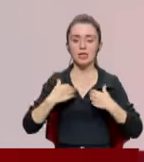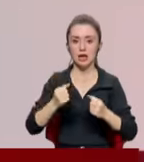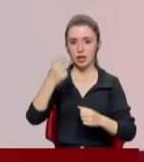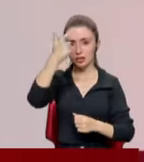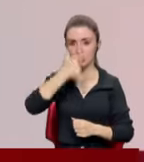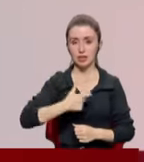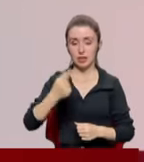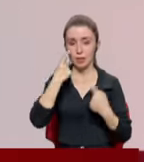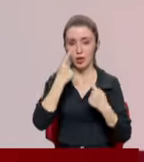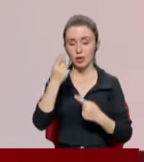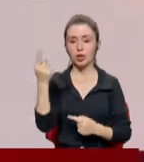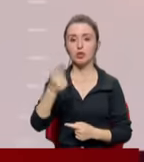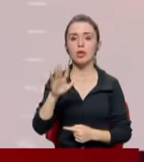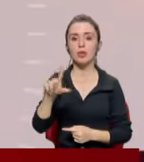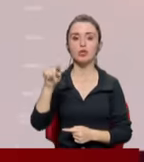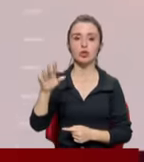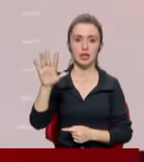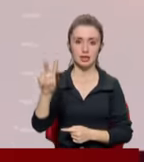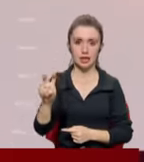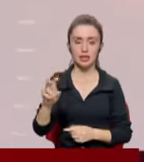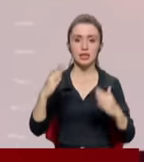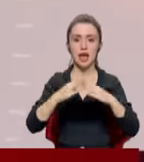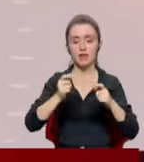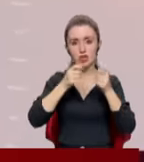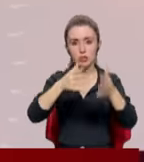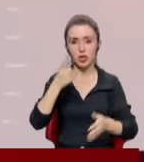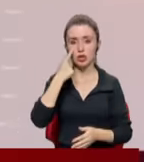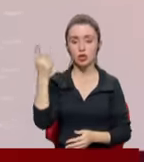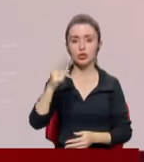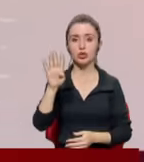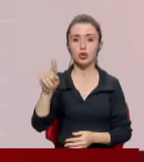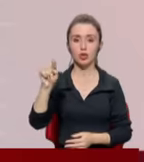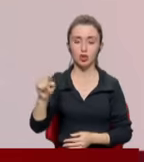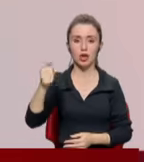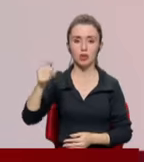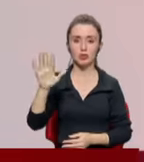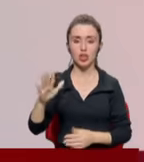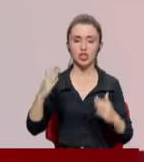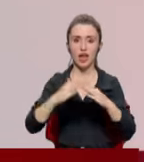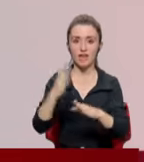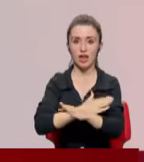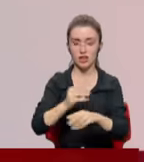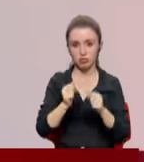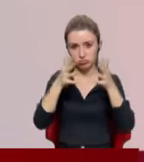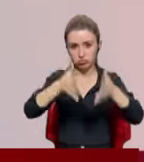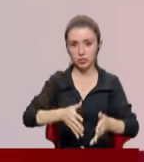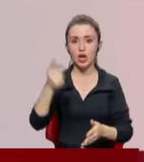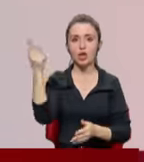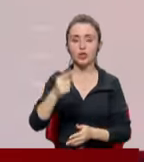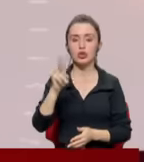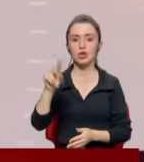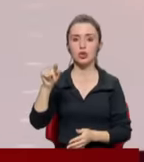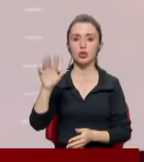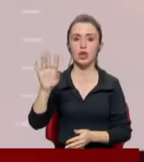harcamalarında % 5,58 konut harcamalarında % 4,65 ev eşyası harcamalarında %